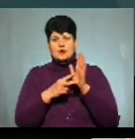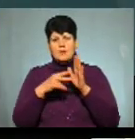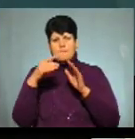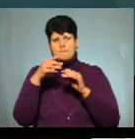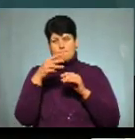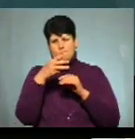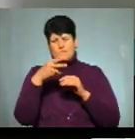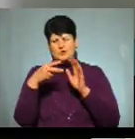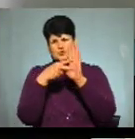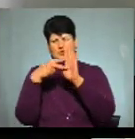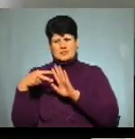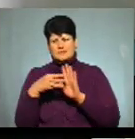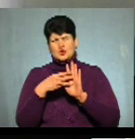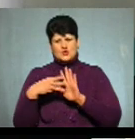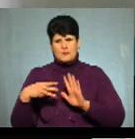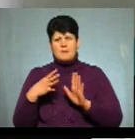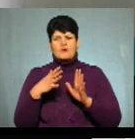номер 23.